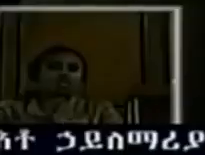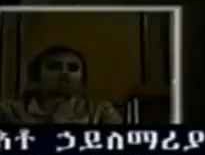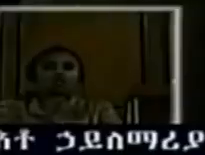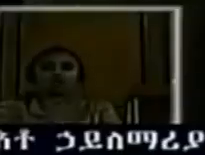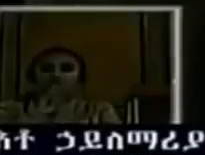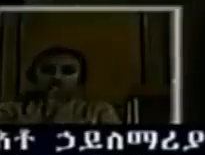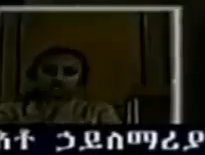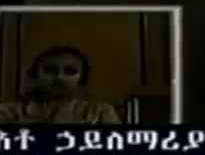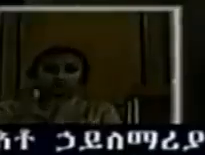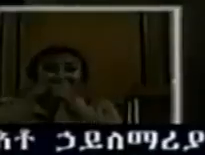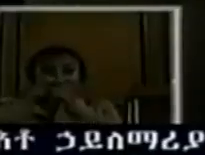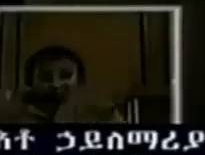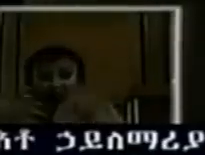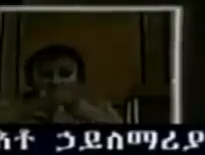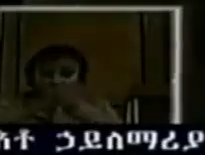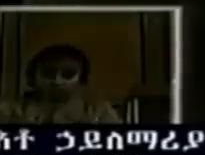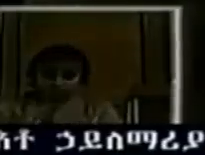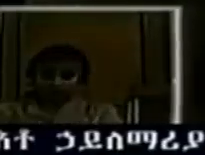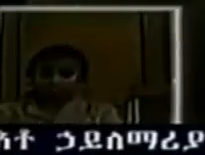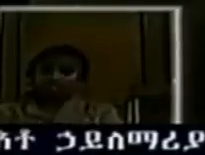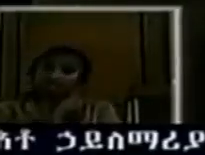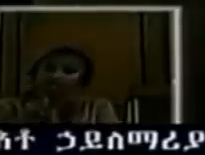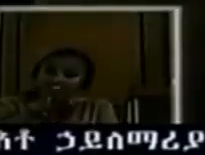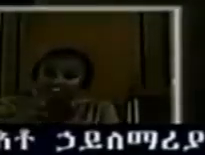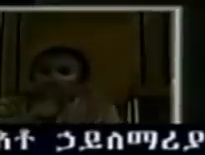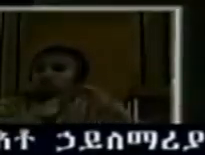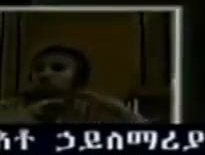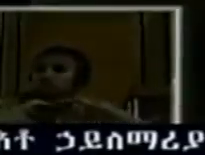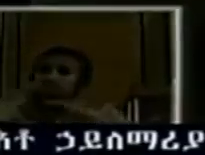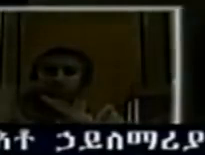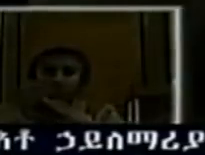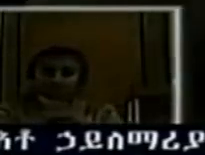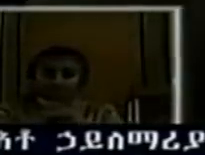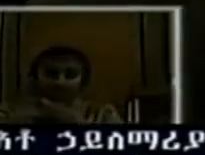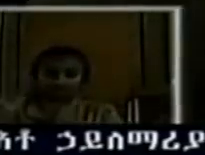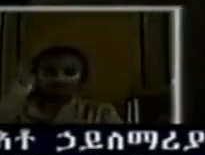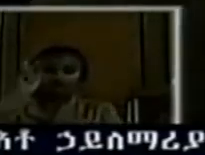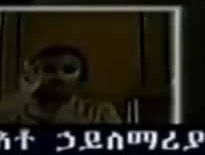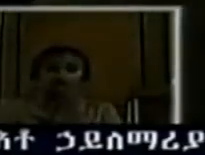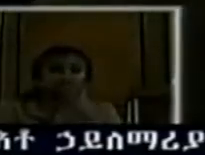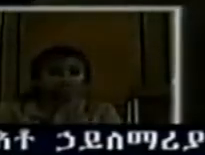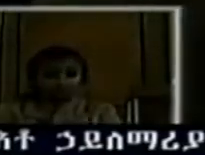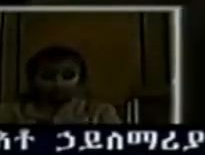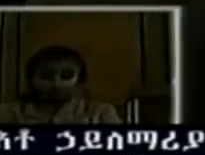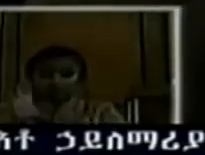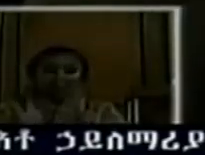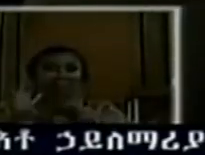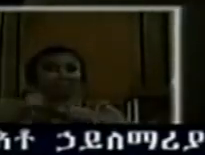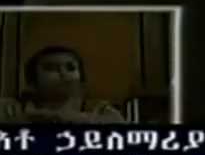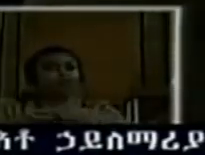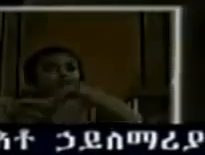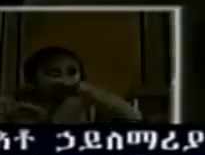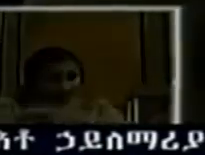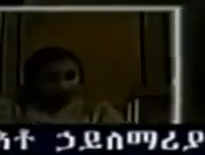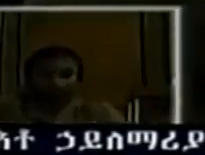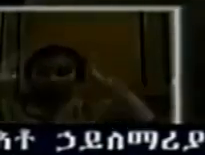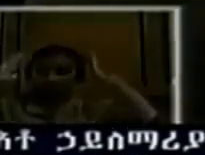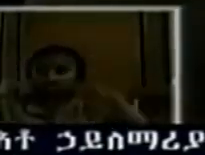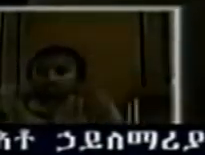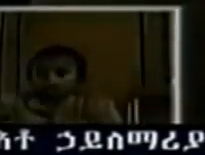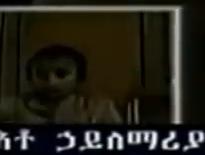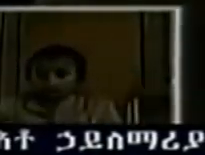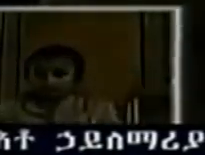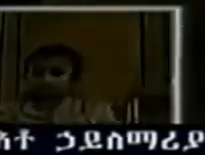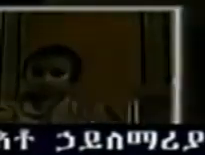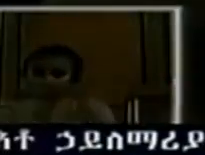ይችላልው። ታላቁ መሪያችን በከፈሉት መስዋዕትነትና ህዝባችን ባደረገው ርብርብ ከተስፋ ማጣት ወደ